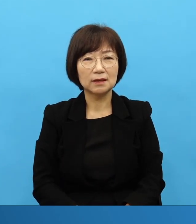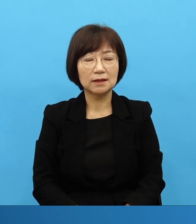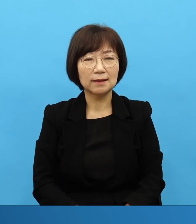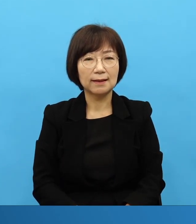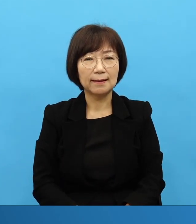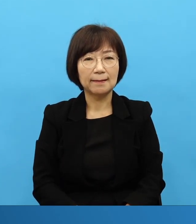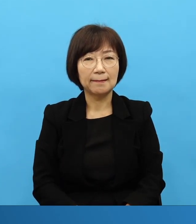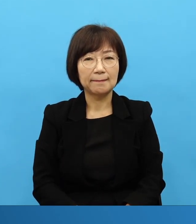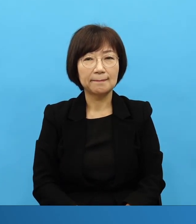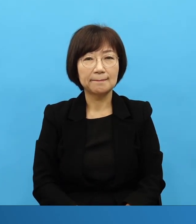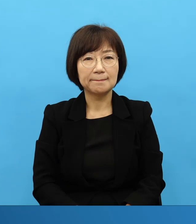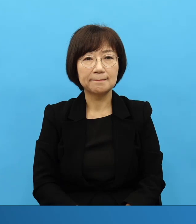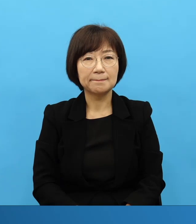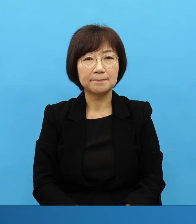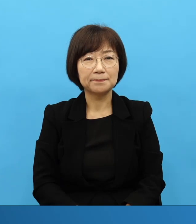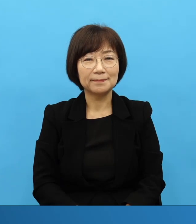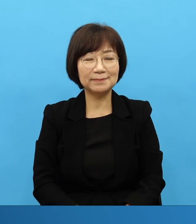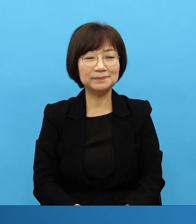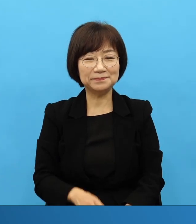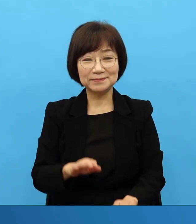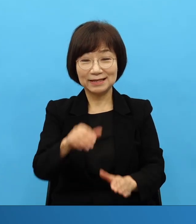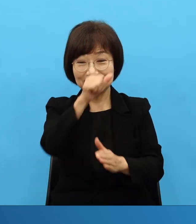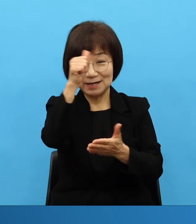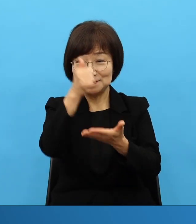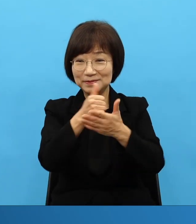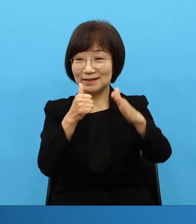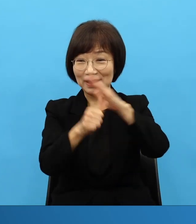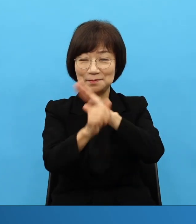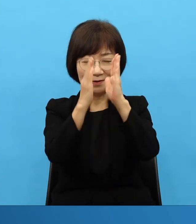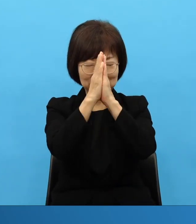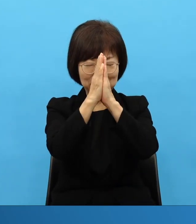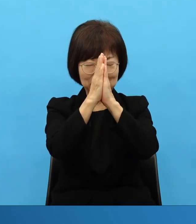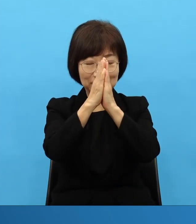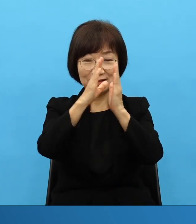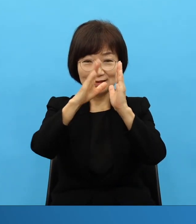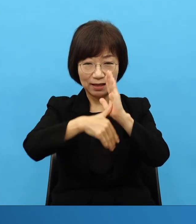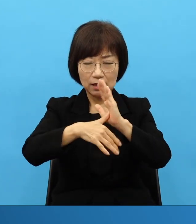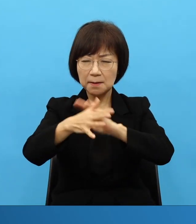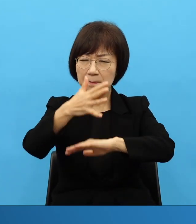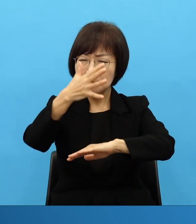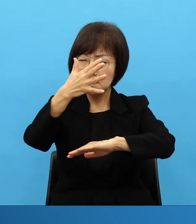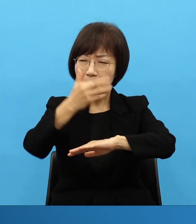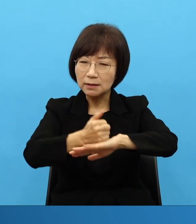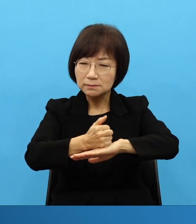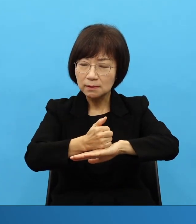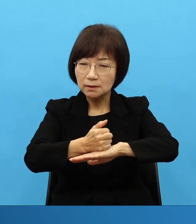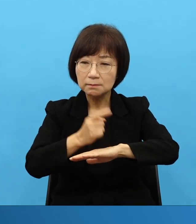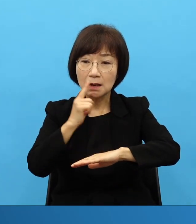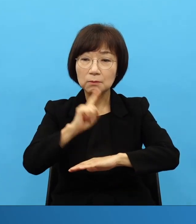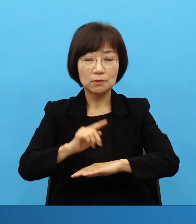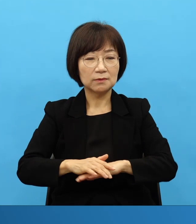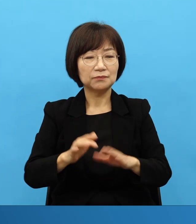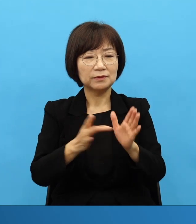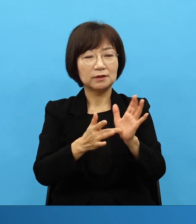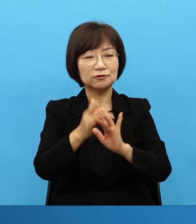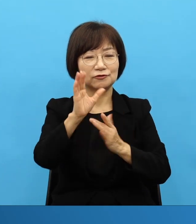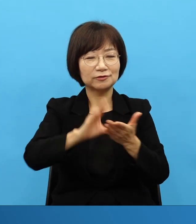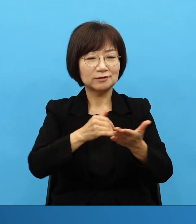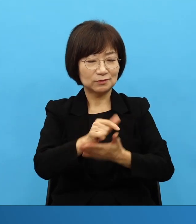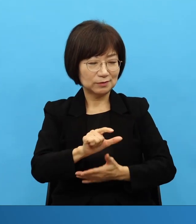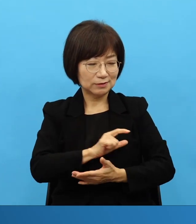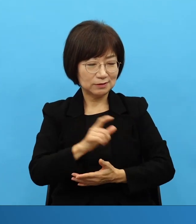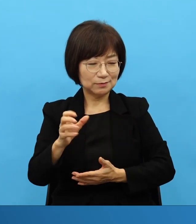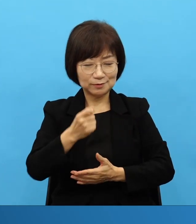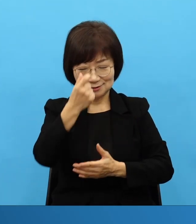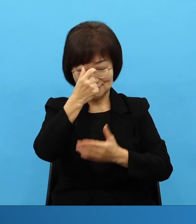그러니까 장로님들 기도할 때 마지막에 예수 그리스도 이름으로 기도해요. And that's what we say when the elders pray. We say, in the name of Jesus Christ, amen.